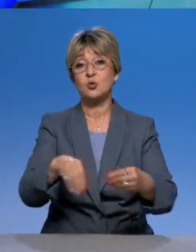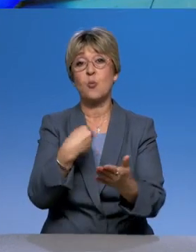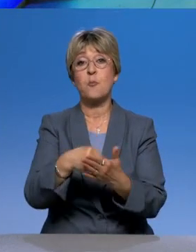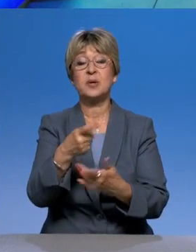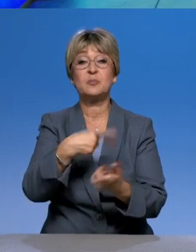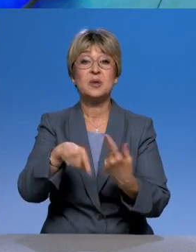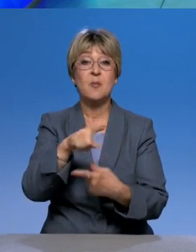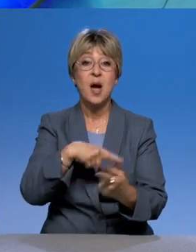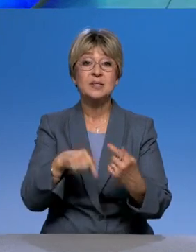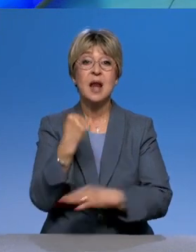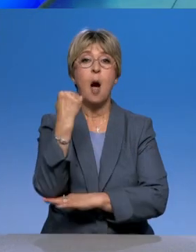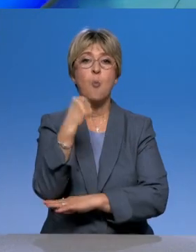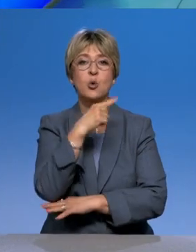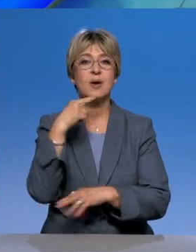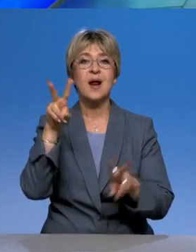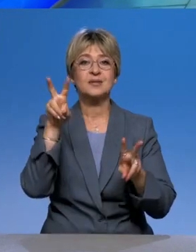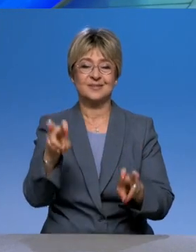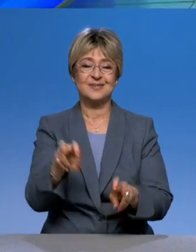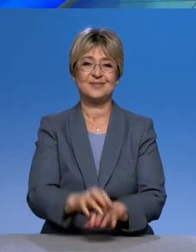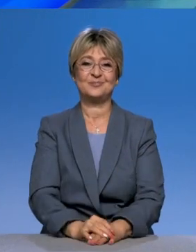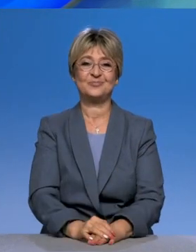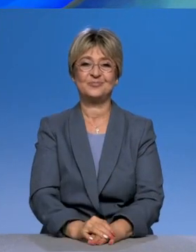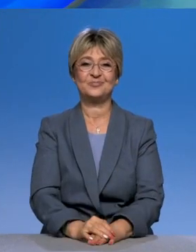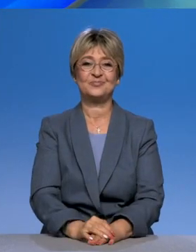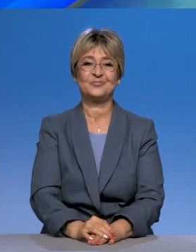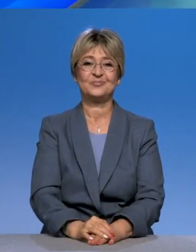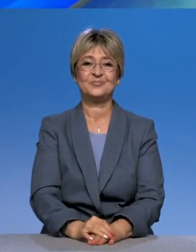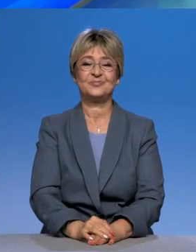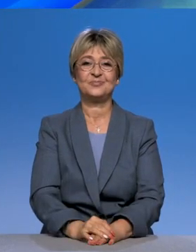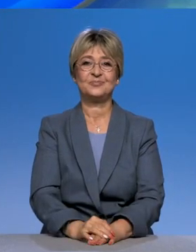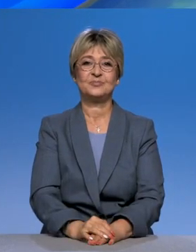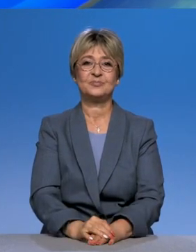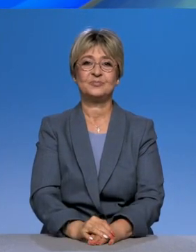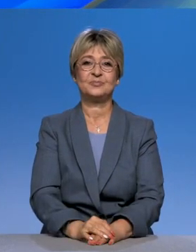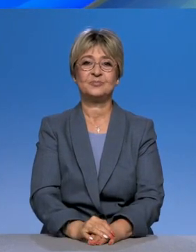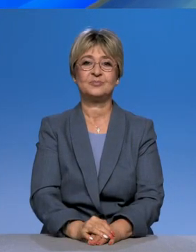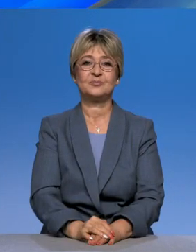России», был у нас в студии. Друзья, скоро продолжим.